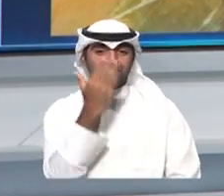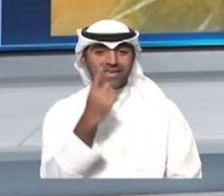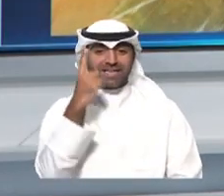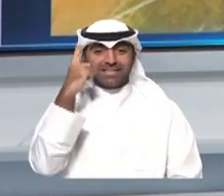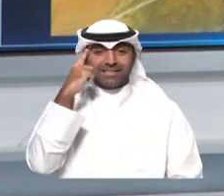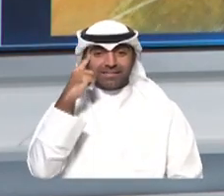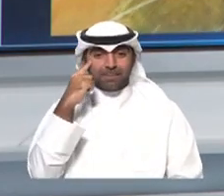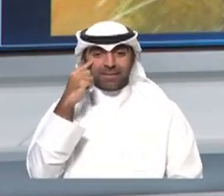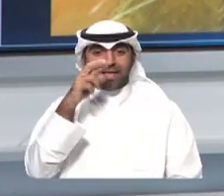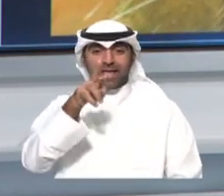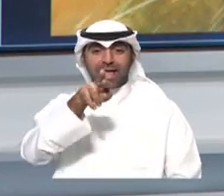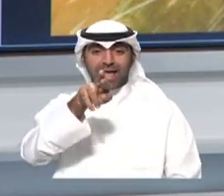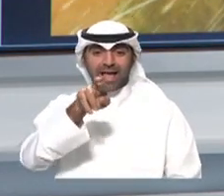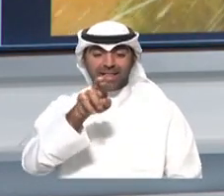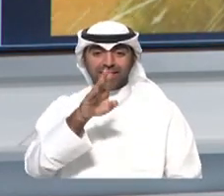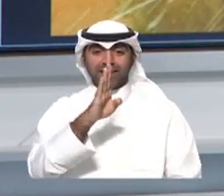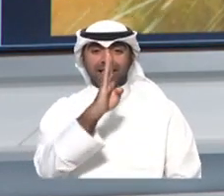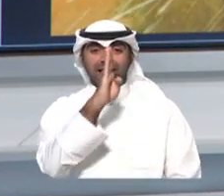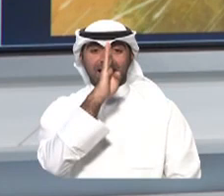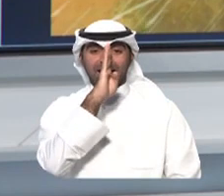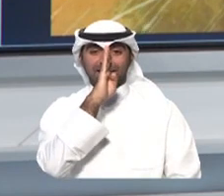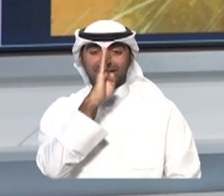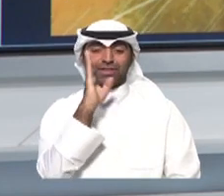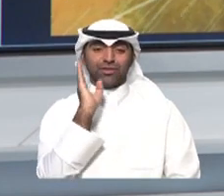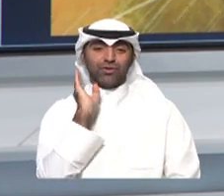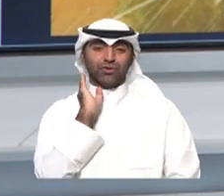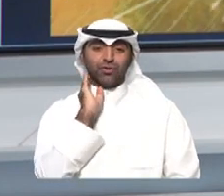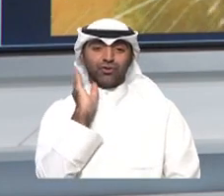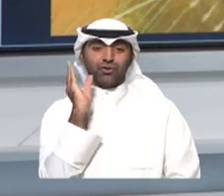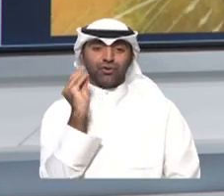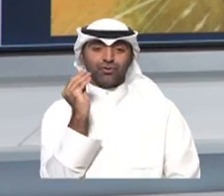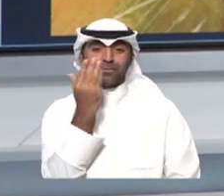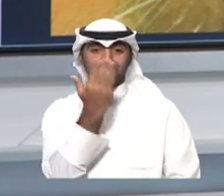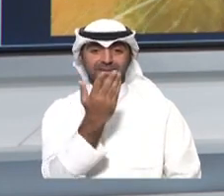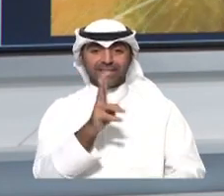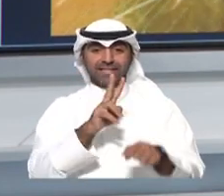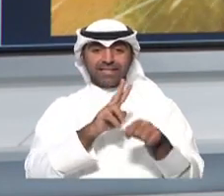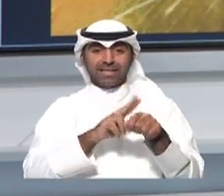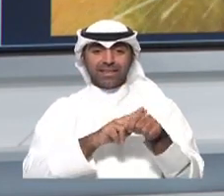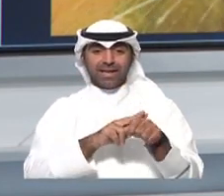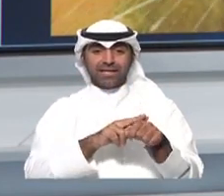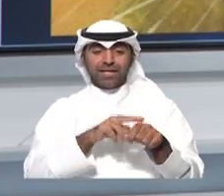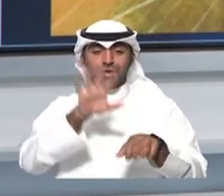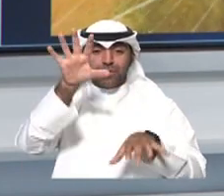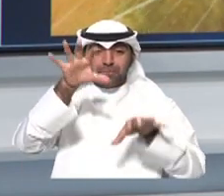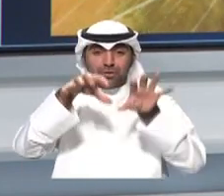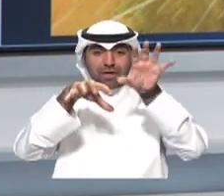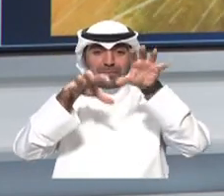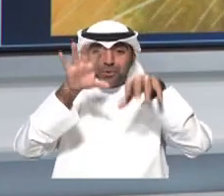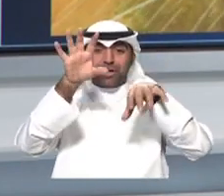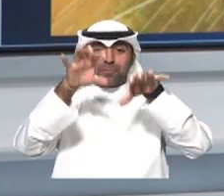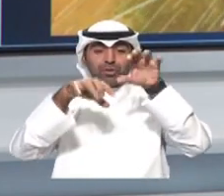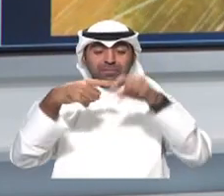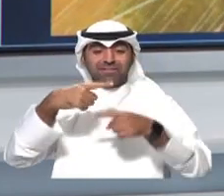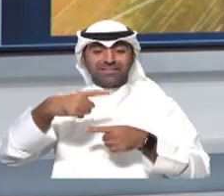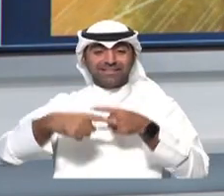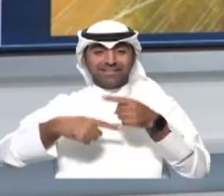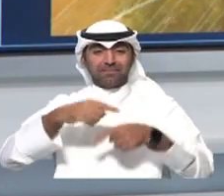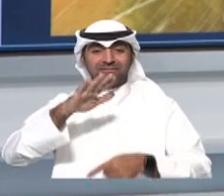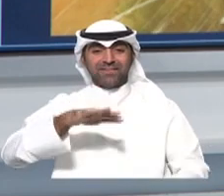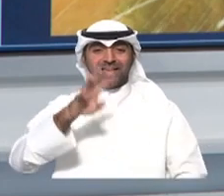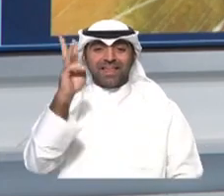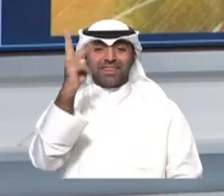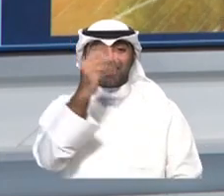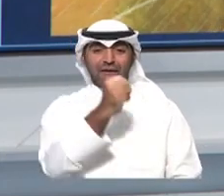نهار يوم الاثنين، ومصحوبة أيضا بفرص لأمطار خفيفة متفرقة قد تكون رعدية على بعض المناطق، والهواء الكوس